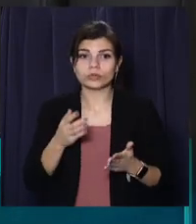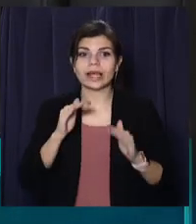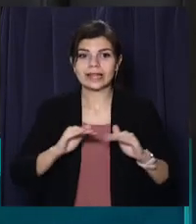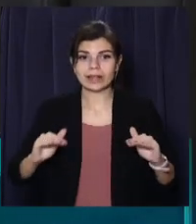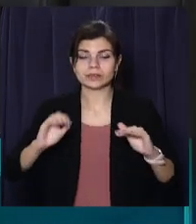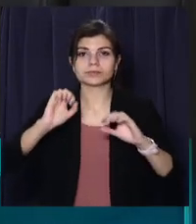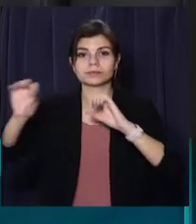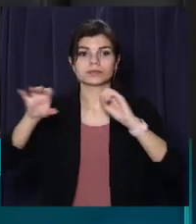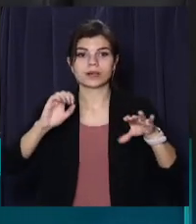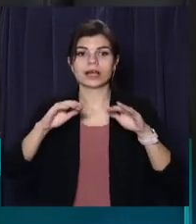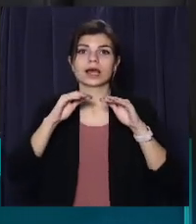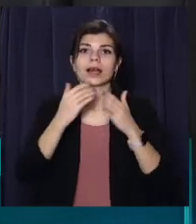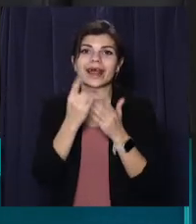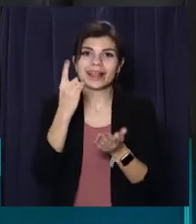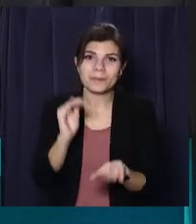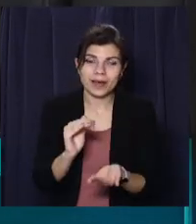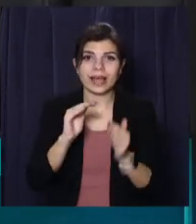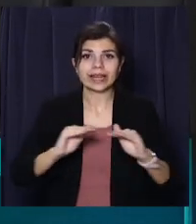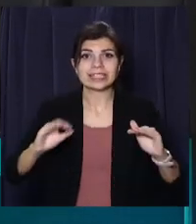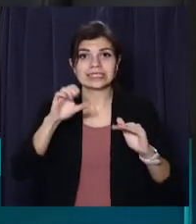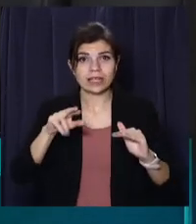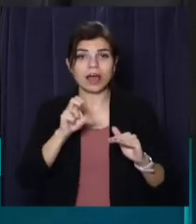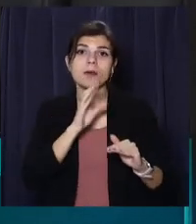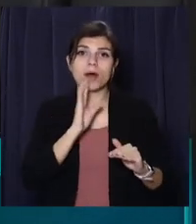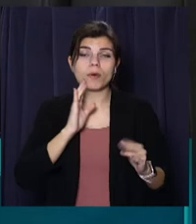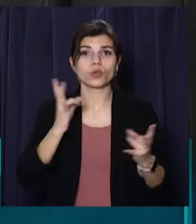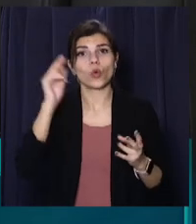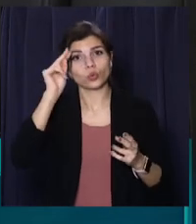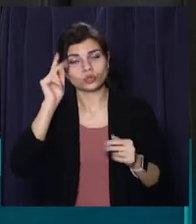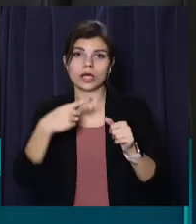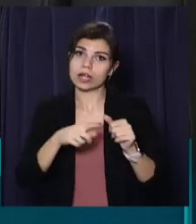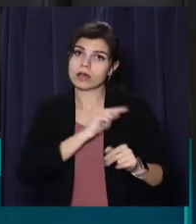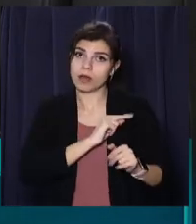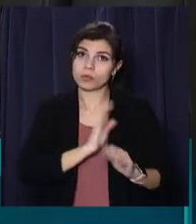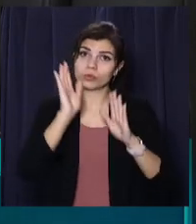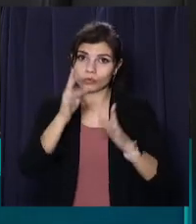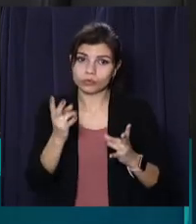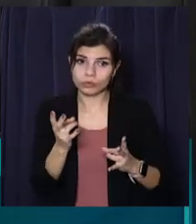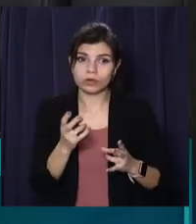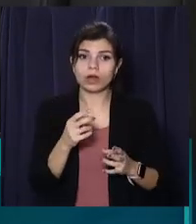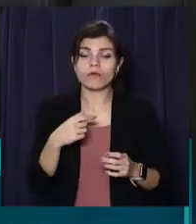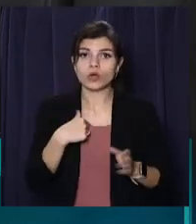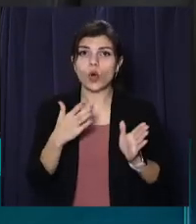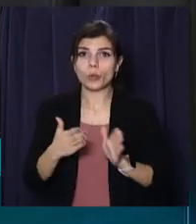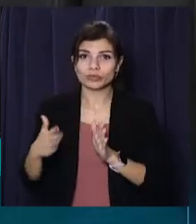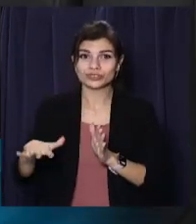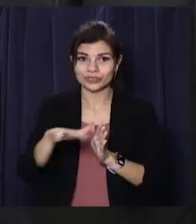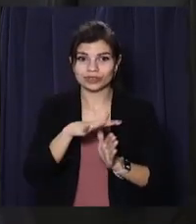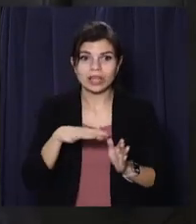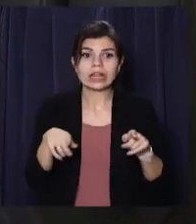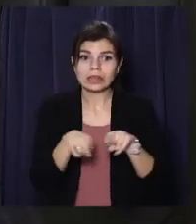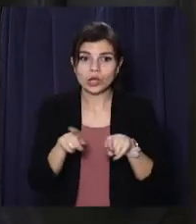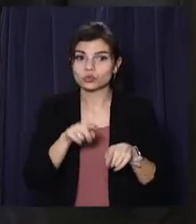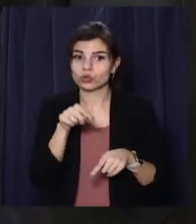в детский сад, а мамочки должны или учиться, или работать, потому что ну, у нас общежитие такое,